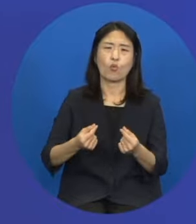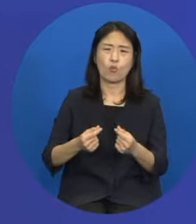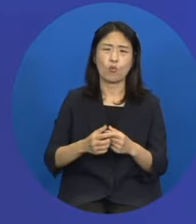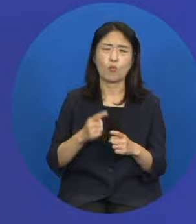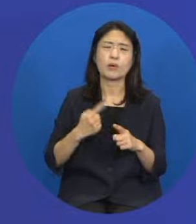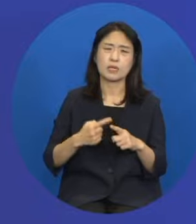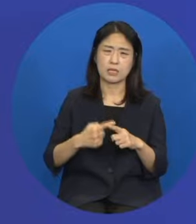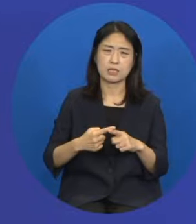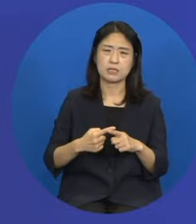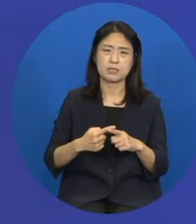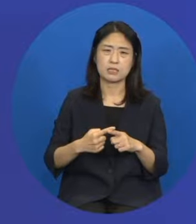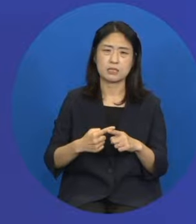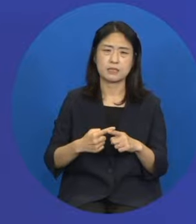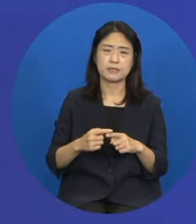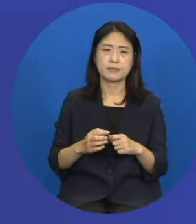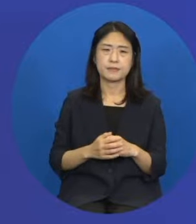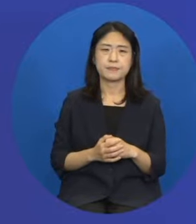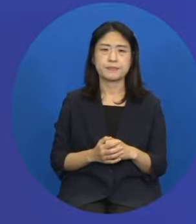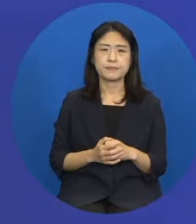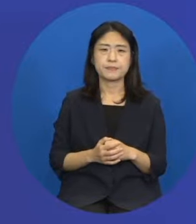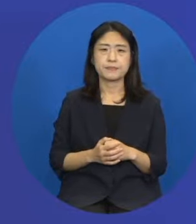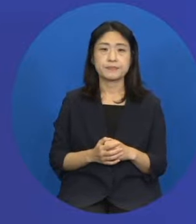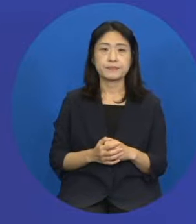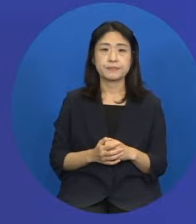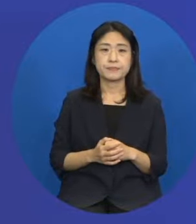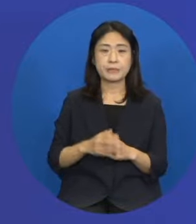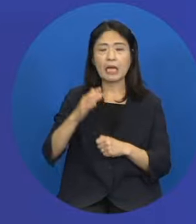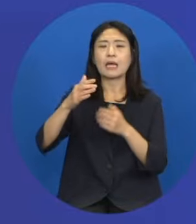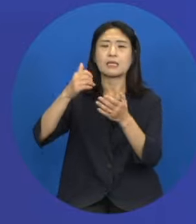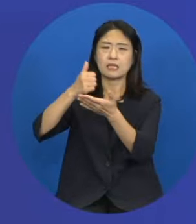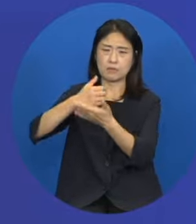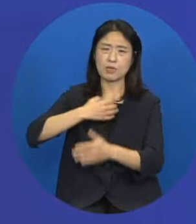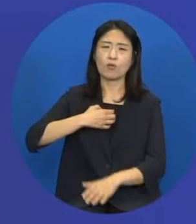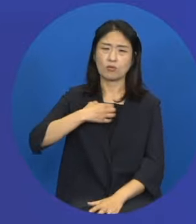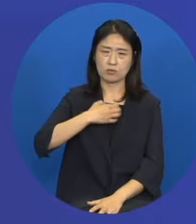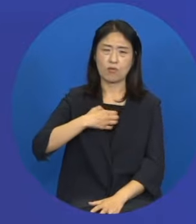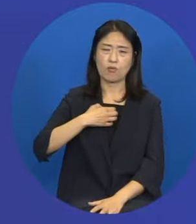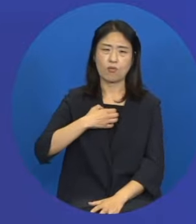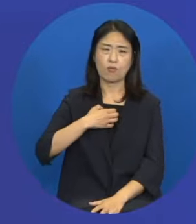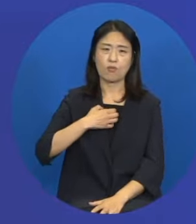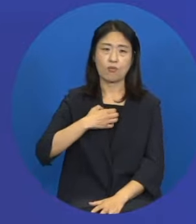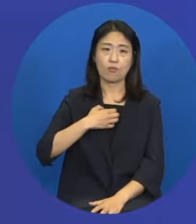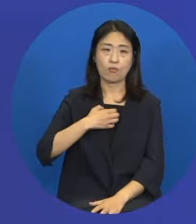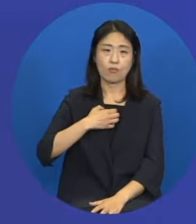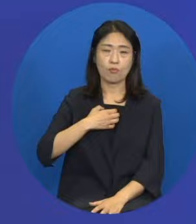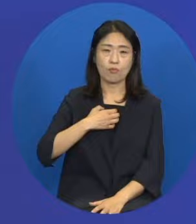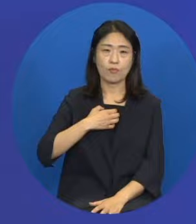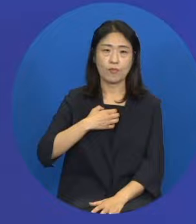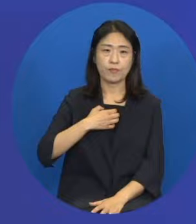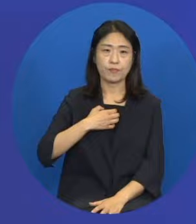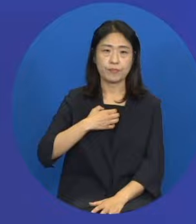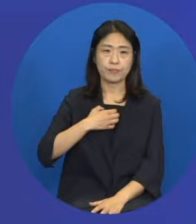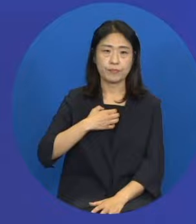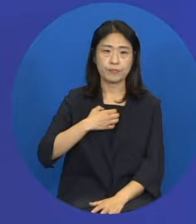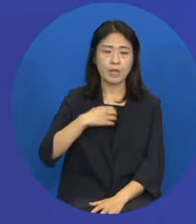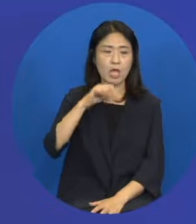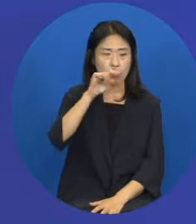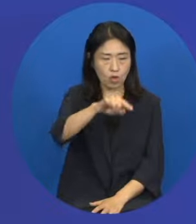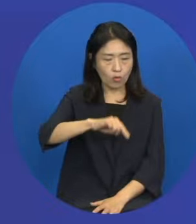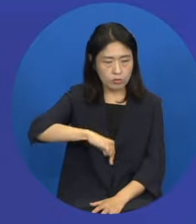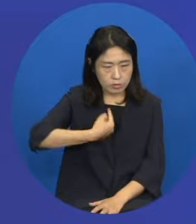의지하게 되는 것입니다. 그것이 하나님이 걱정하시는 부분이죠. 너희 손이 구원하였다